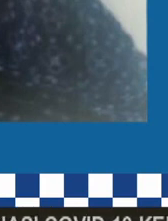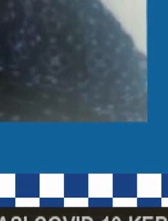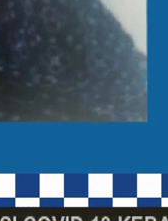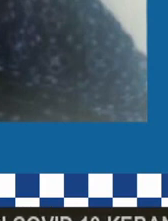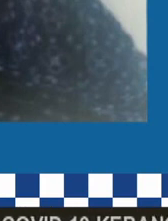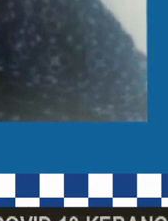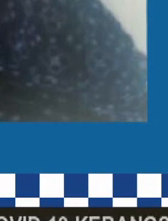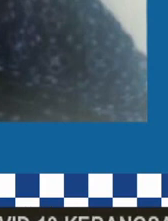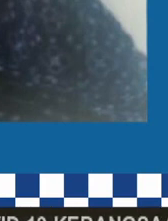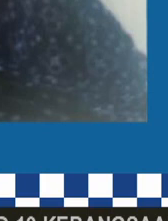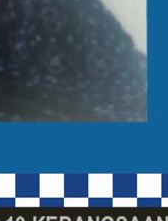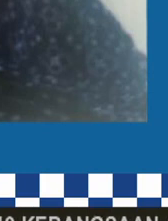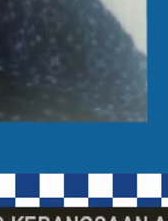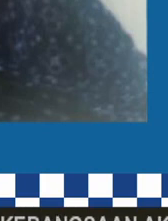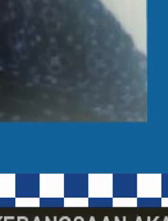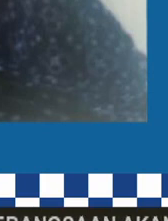kep